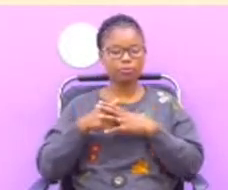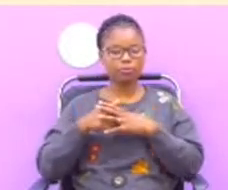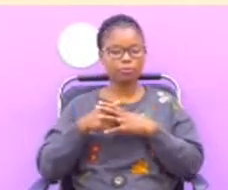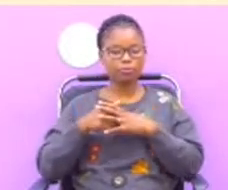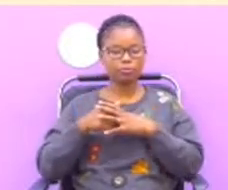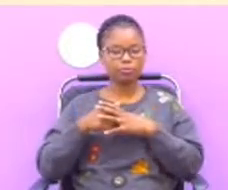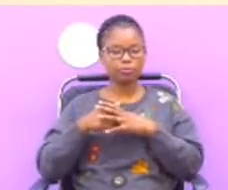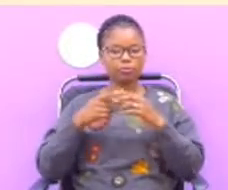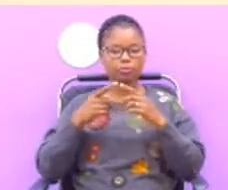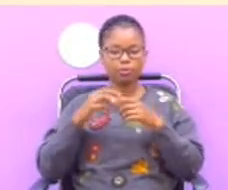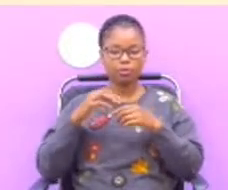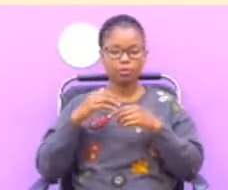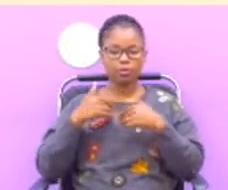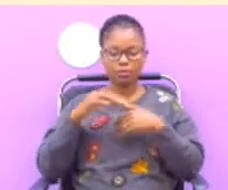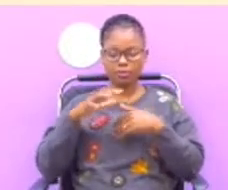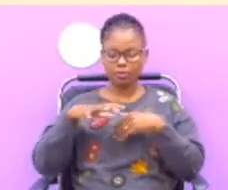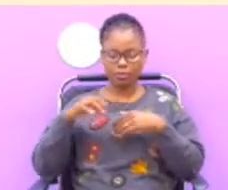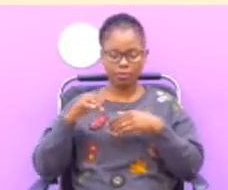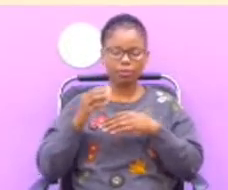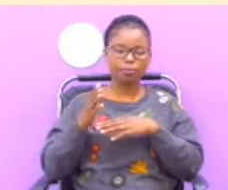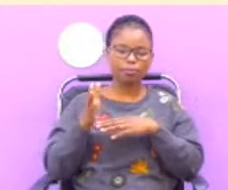No darinafea ya agusoka.